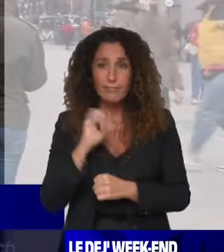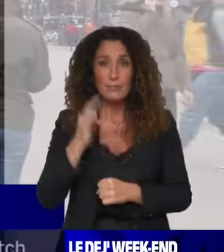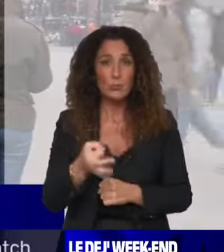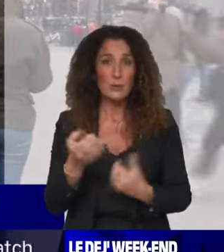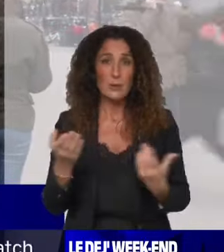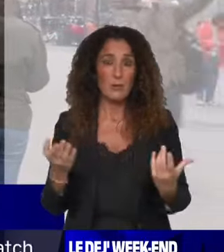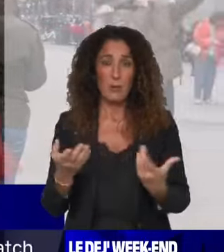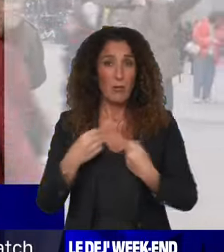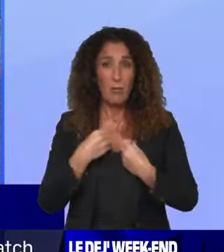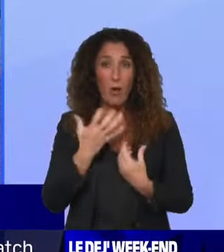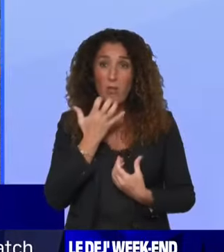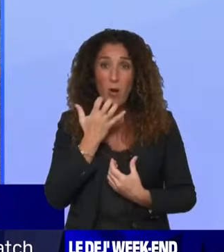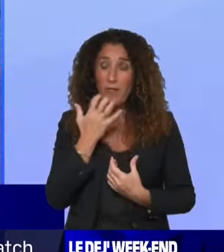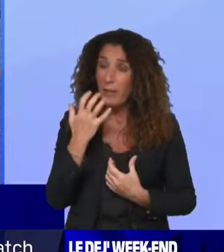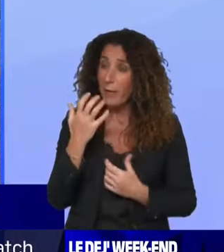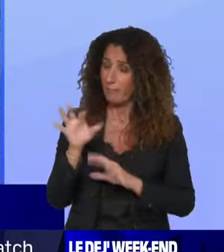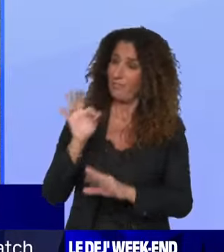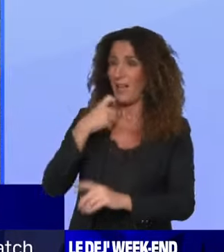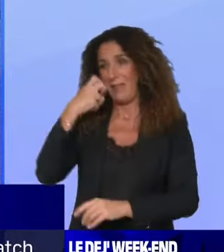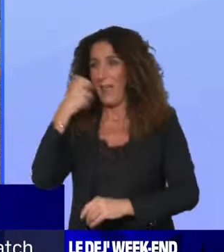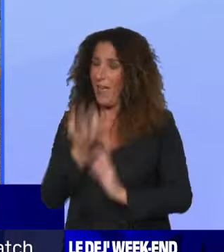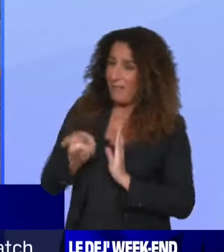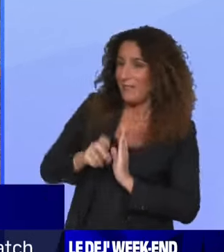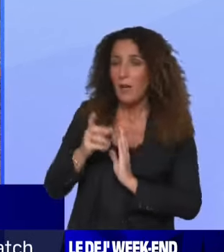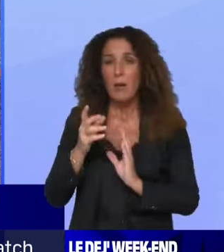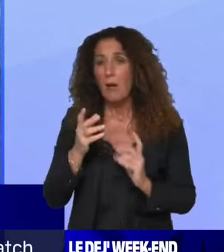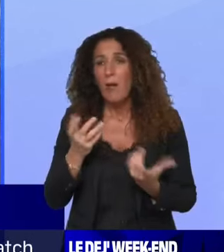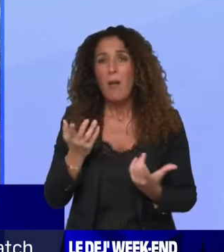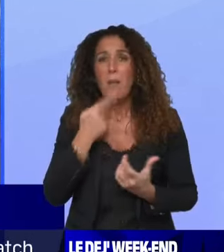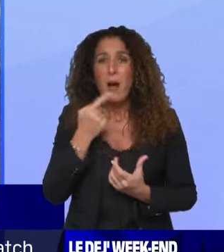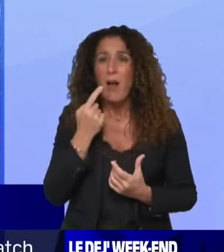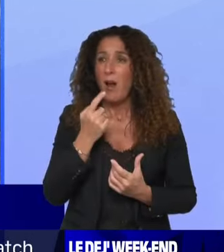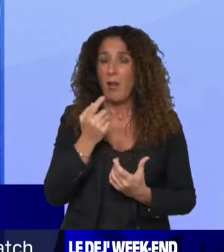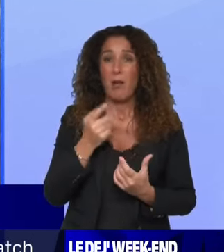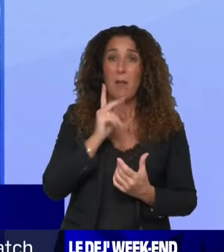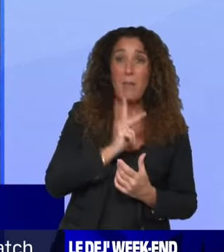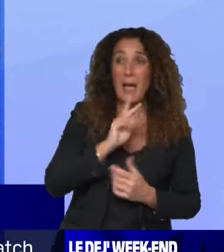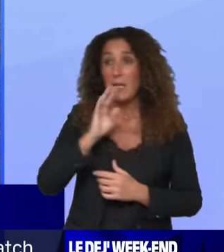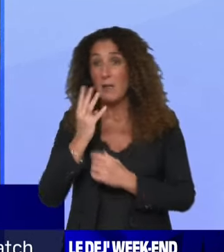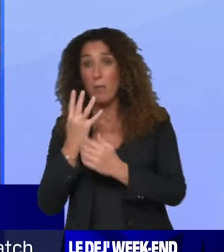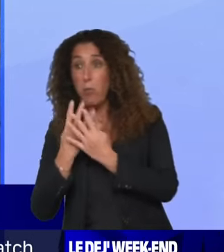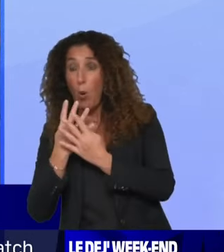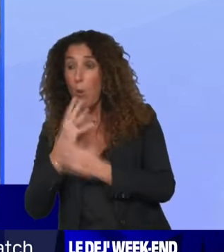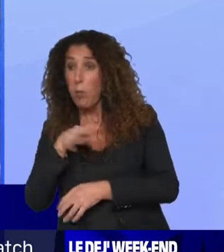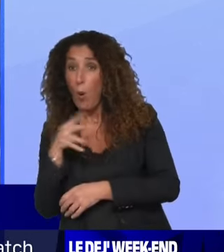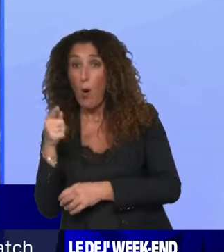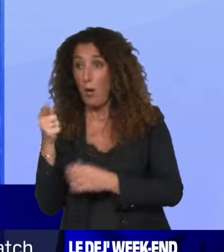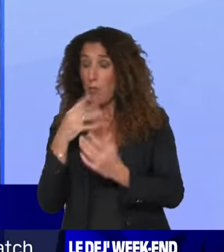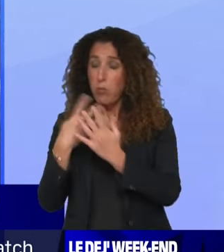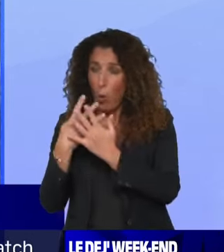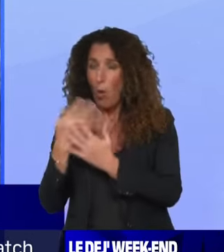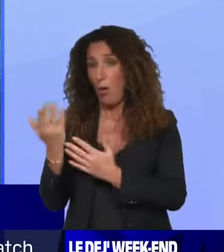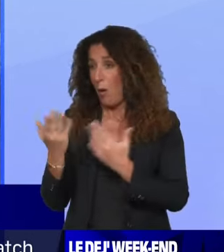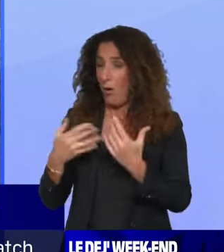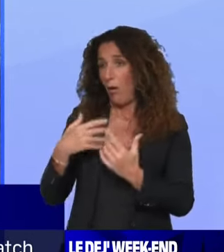Ça donne pas envie de privilégier le train pour faire des itinéraires, surtout quand on parle de Paris-Pau où c'est 5 heures de train. Voilà. Vous êtes prête à